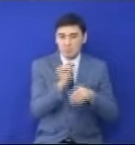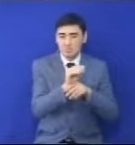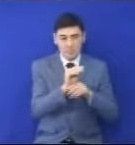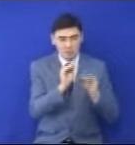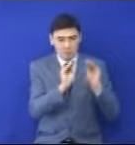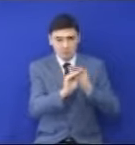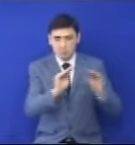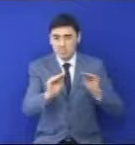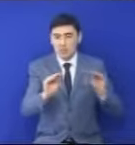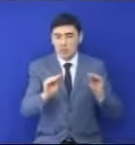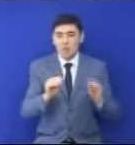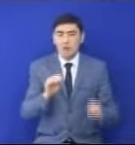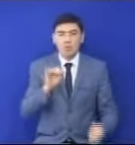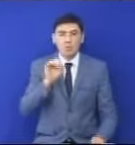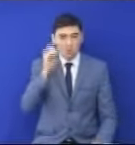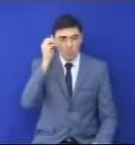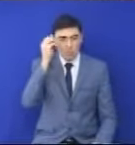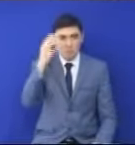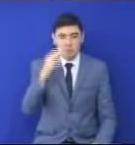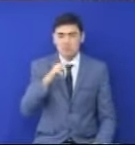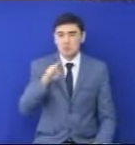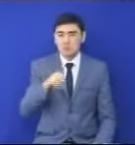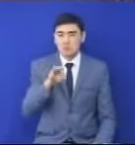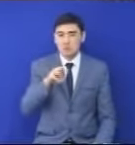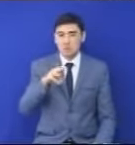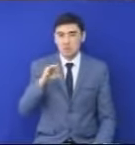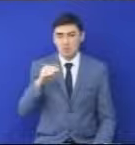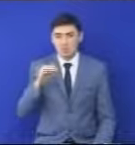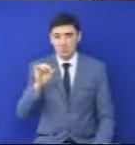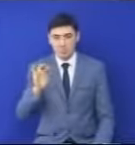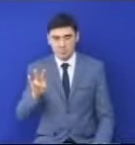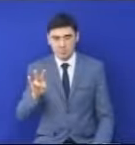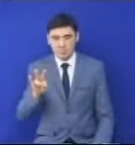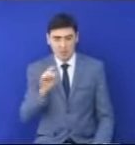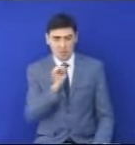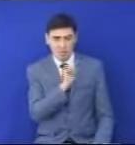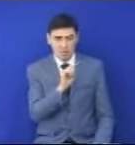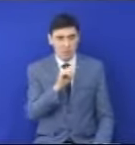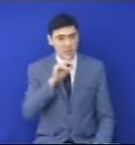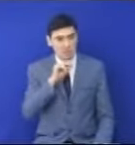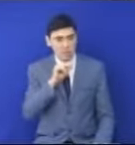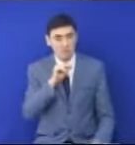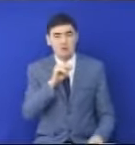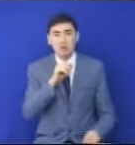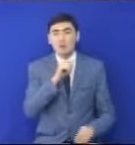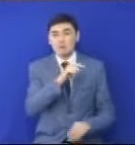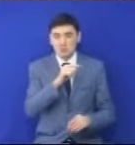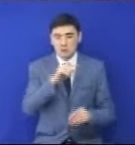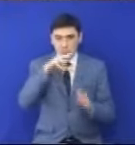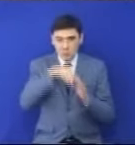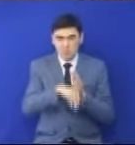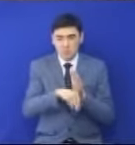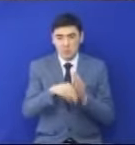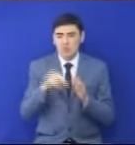домофоннан айырмашылығы көп. Мұнда тәулік бойы бейне бақылау жүргізіледі. Сонымен қатар әлеуметтік сауалнама, тұрғындарға ақпарат беру, төтенше